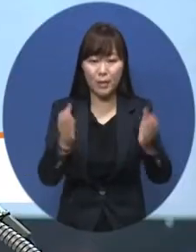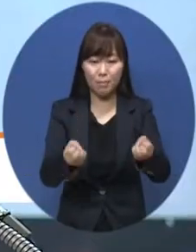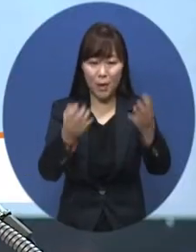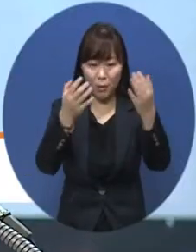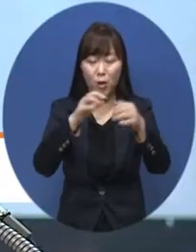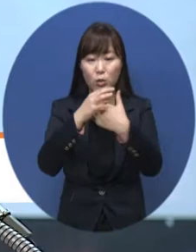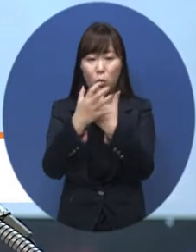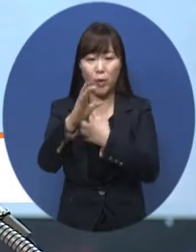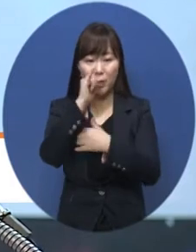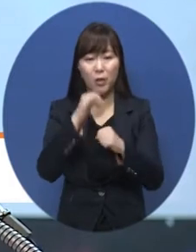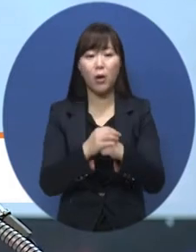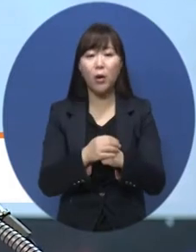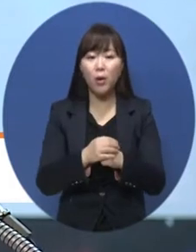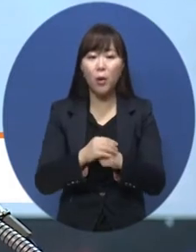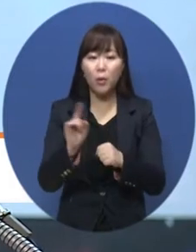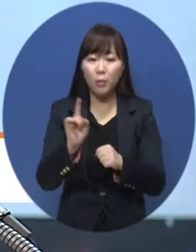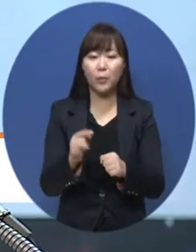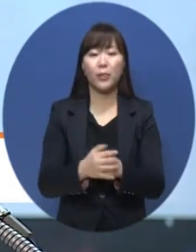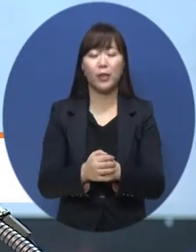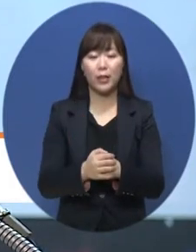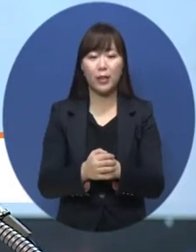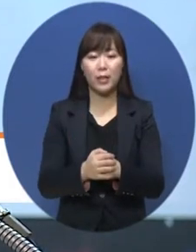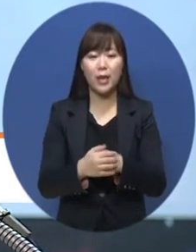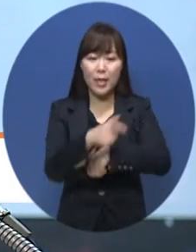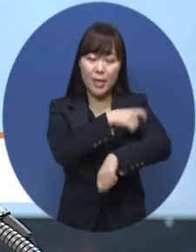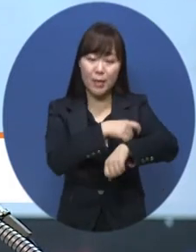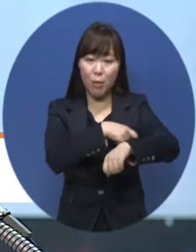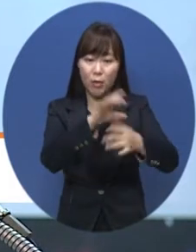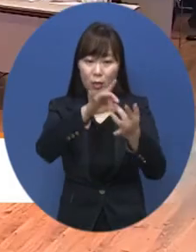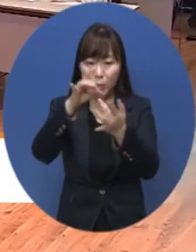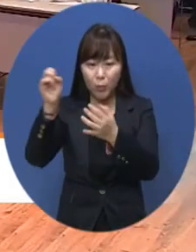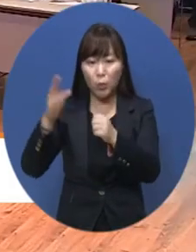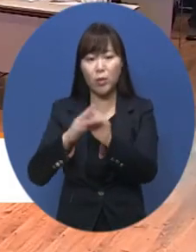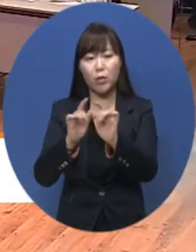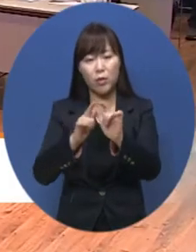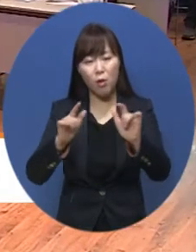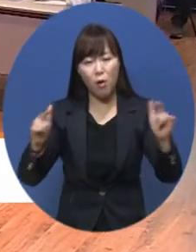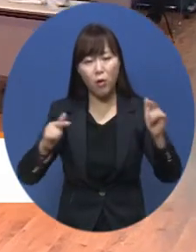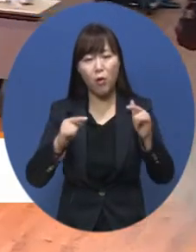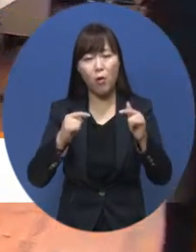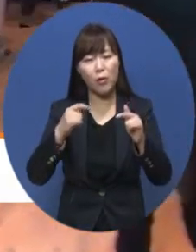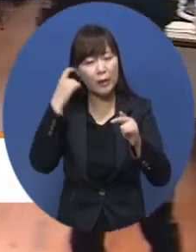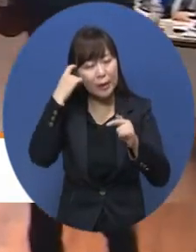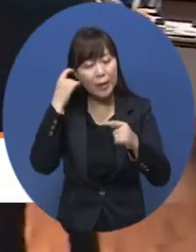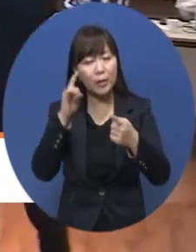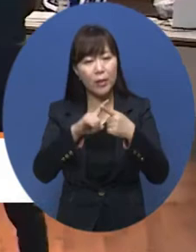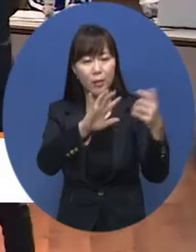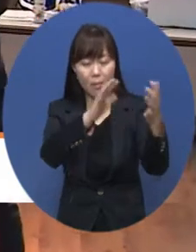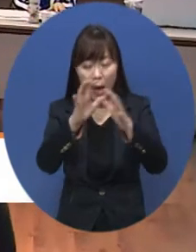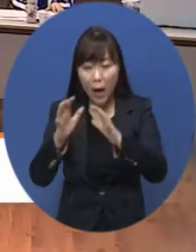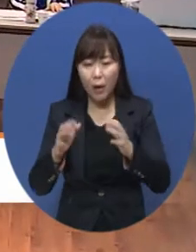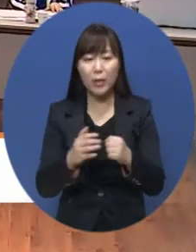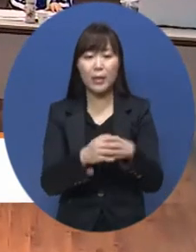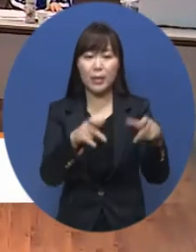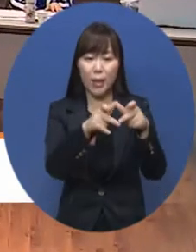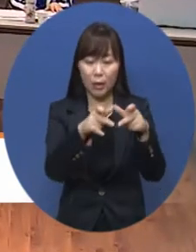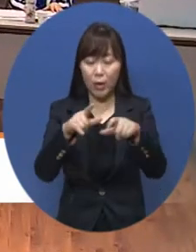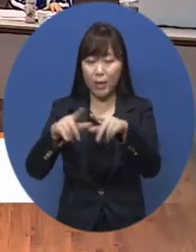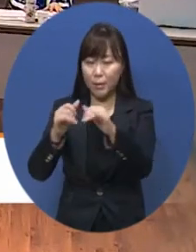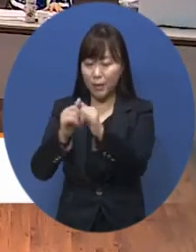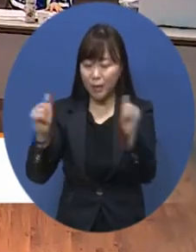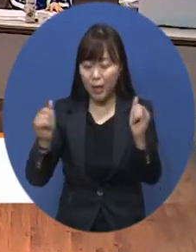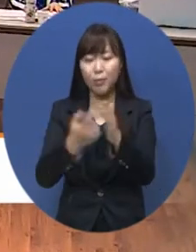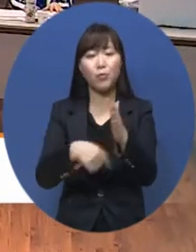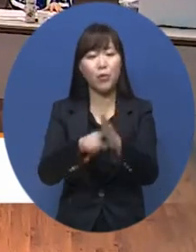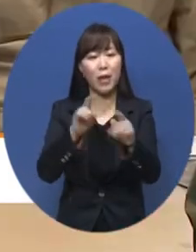이날 세 개의 이스포츠 서포터즈는 임원 선임과 더불어 여러 안건을 의결한 가운데 장애인과 비장애인